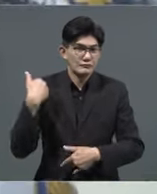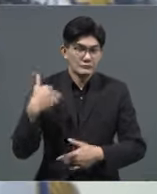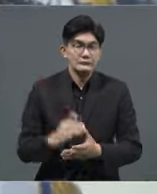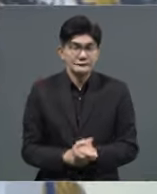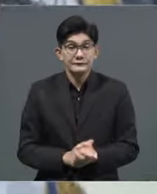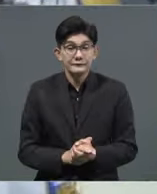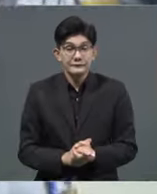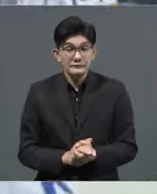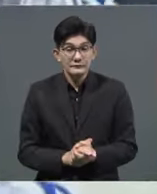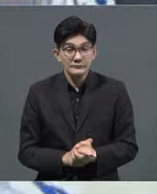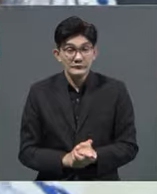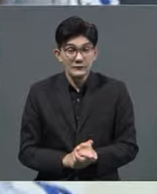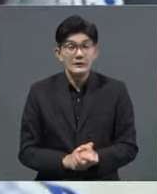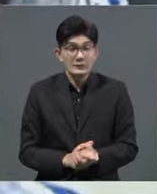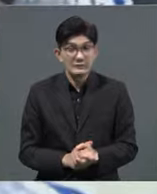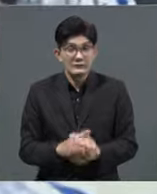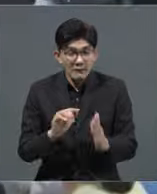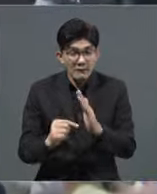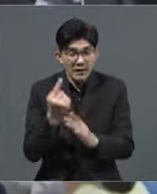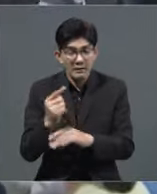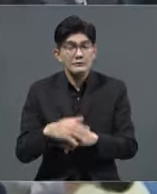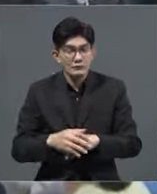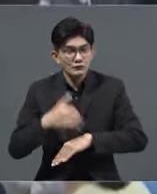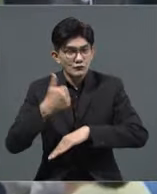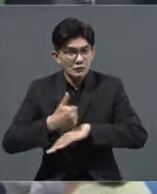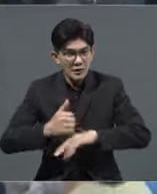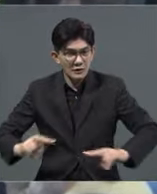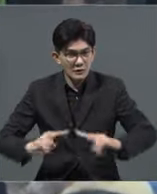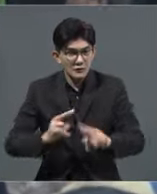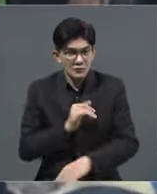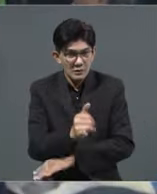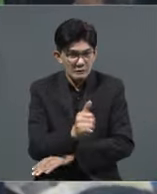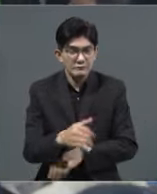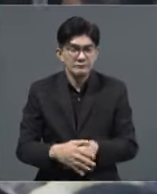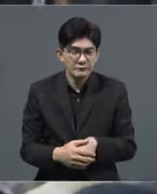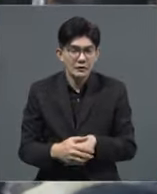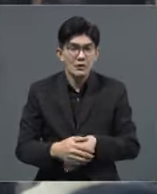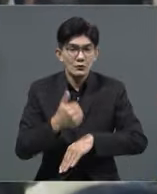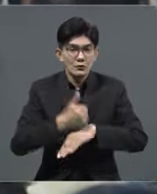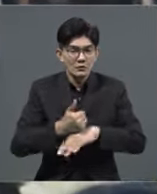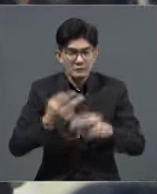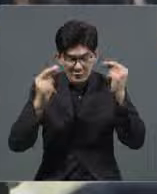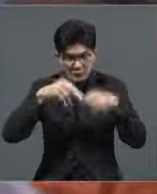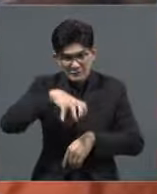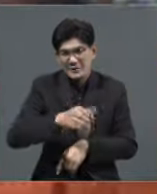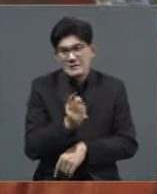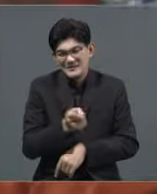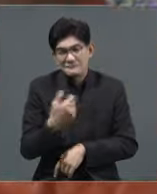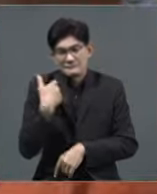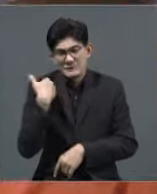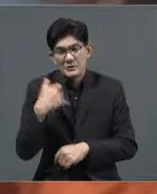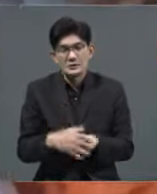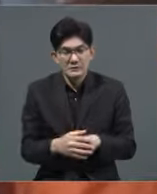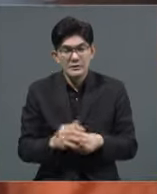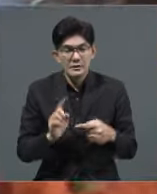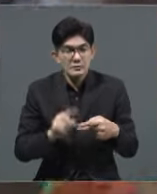นี่นะก็เป็นจุดแรกที่ท่านรัฐมนตรีไปนะครับคุณจิราพรสินธุไพรรัฐมนตรีประจำสำนักนายกรัฐมนตรีแล้วก็เมื่อสักครู่